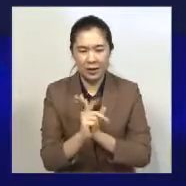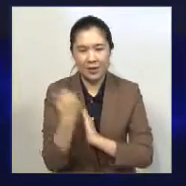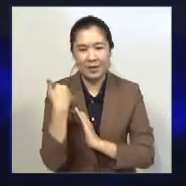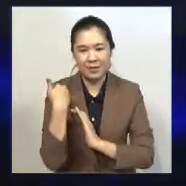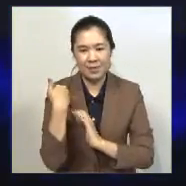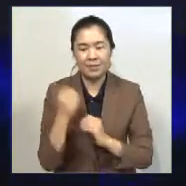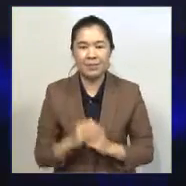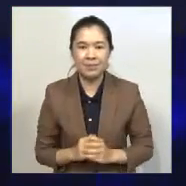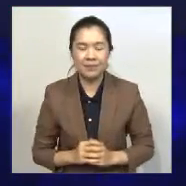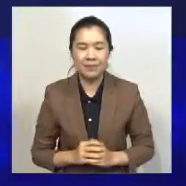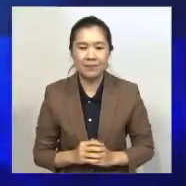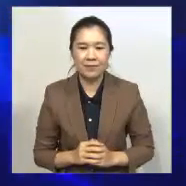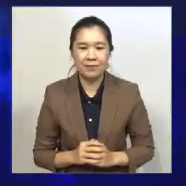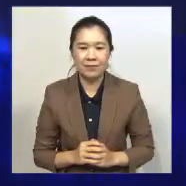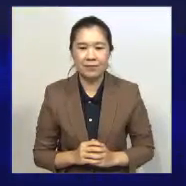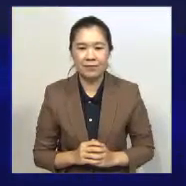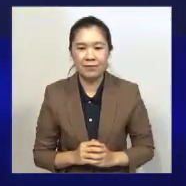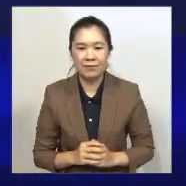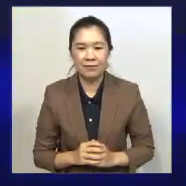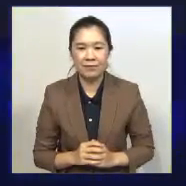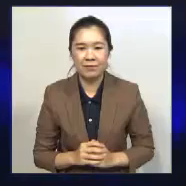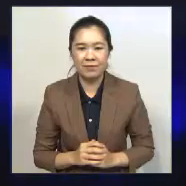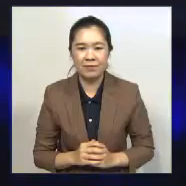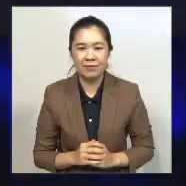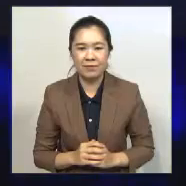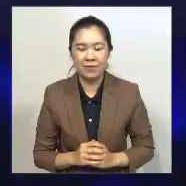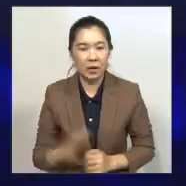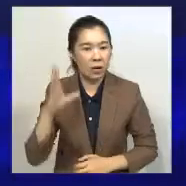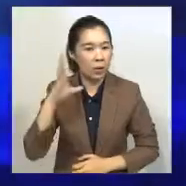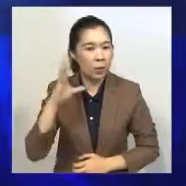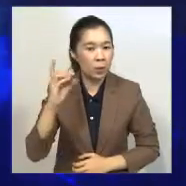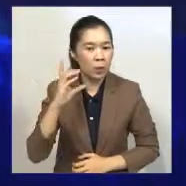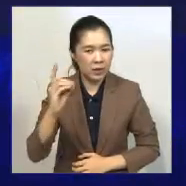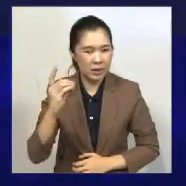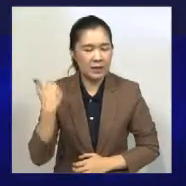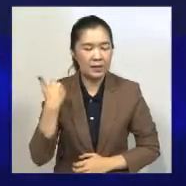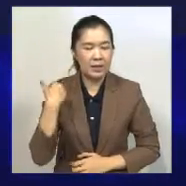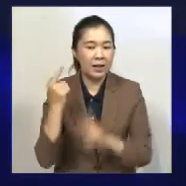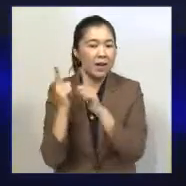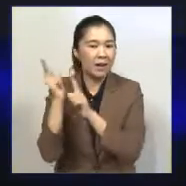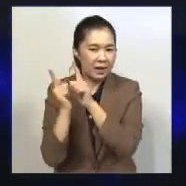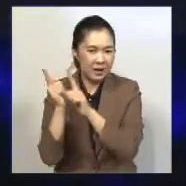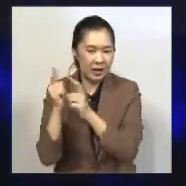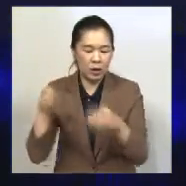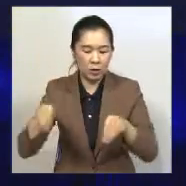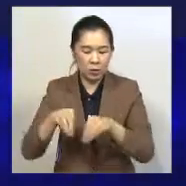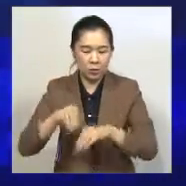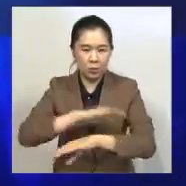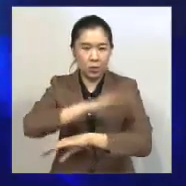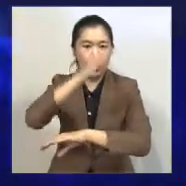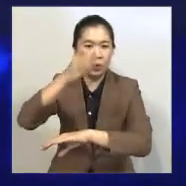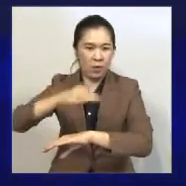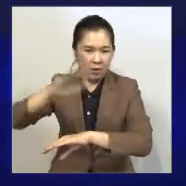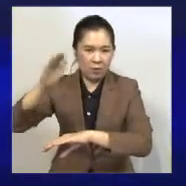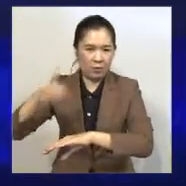ของแนวของมันนะครับอันนี้กลุ่มนี้แล้วก็ต่อเนื่องไปวันพรุ่งนี้แถวจังหวัดเลยที่เป็นแนวเขาในการแนวเข